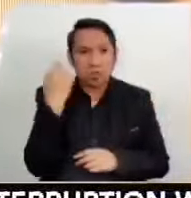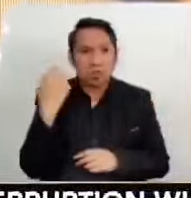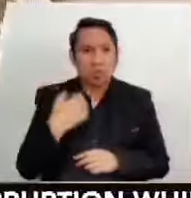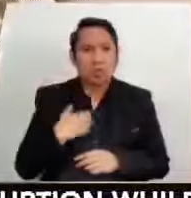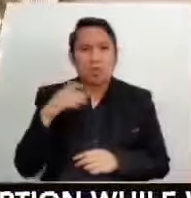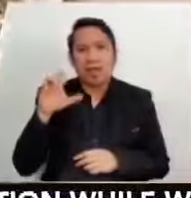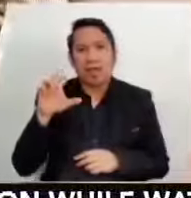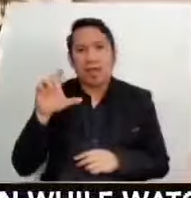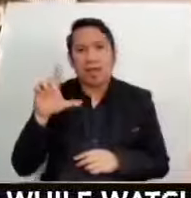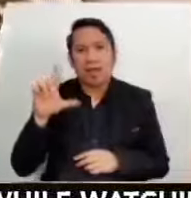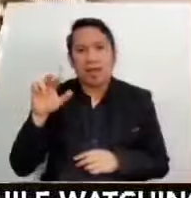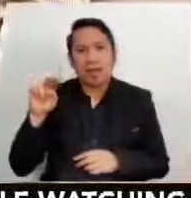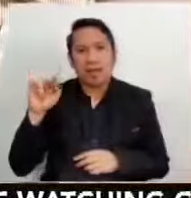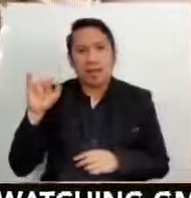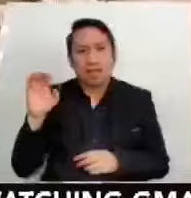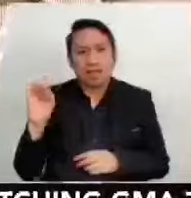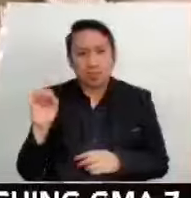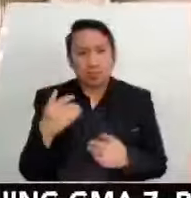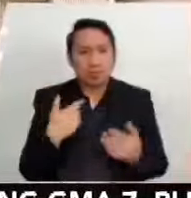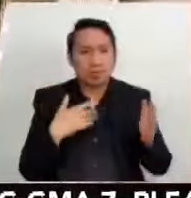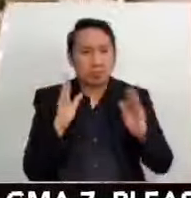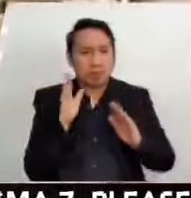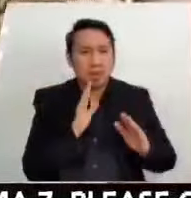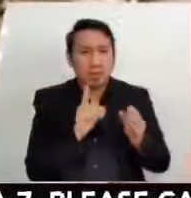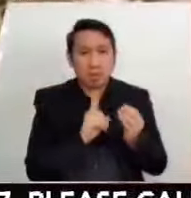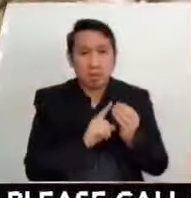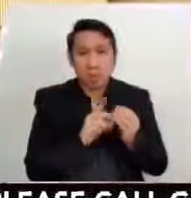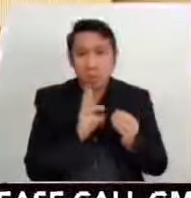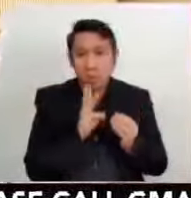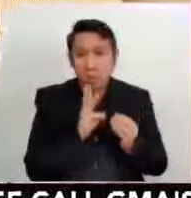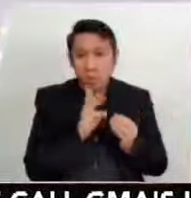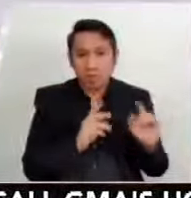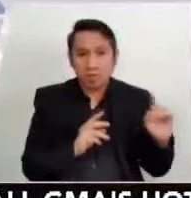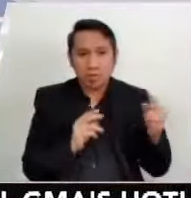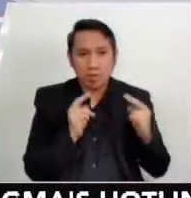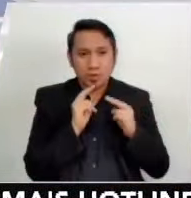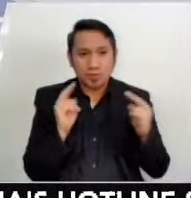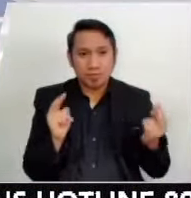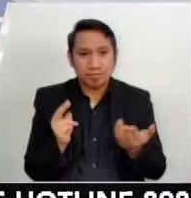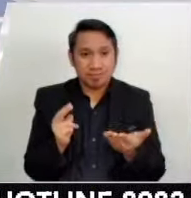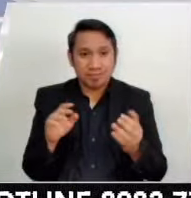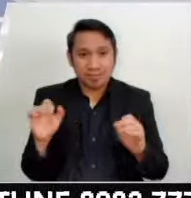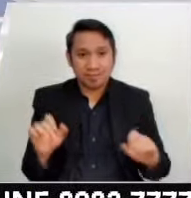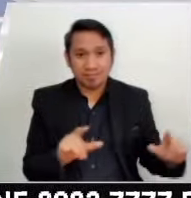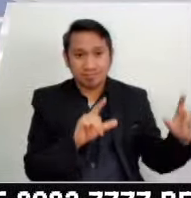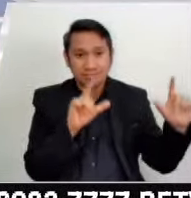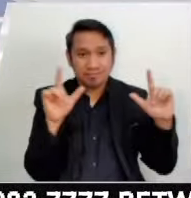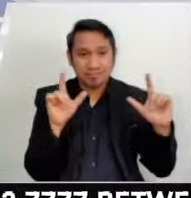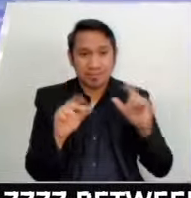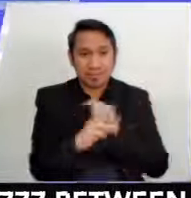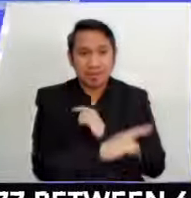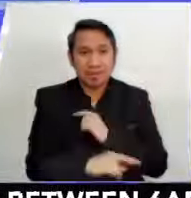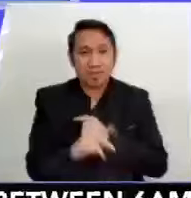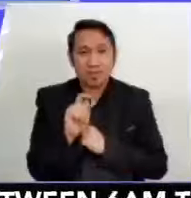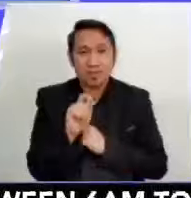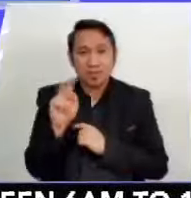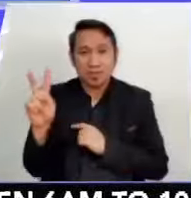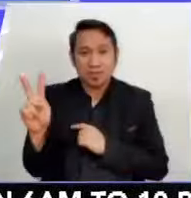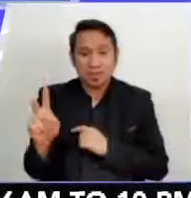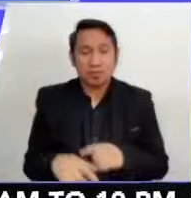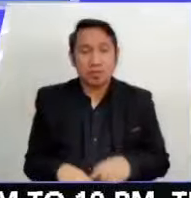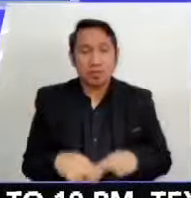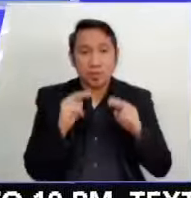el krisis tubig atang balita live GMA Regal TV balitang